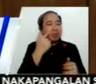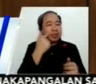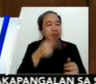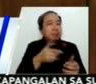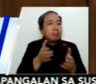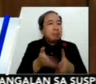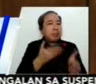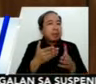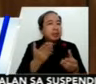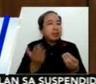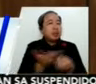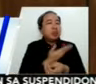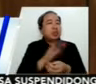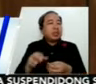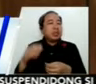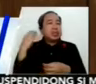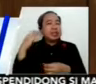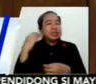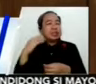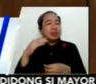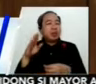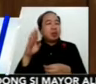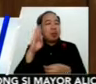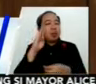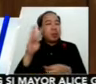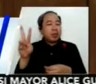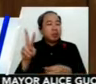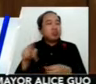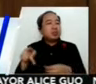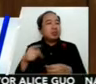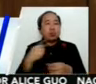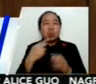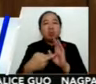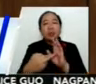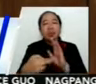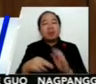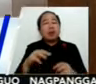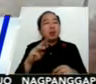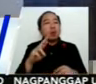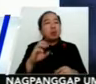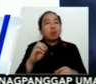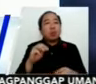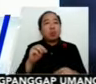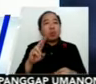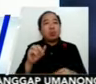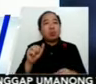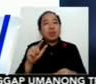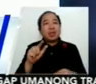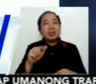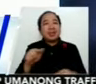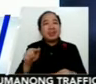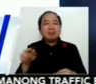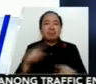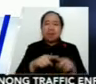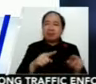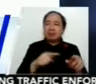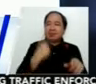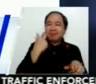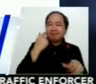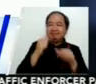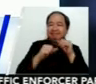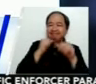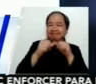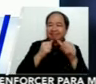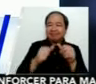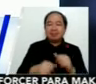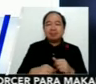pinsan ni Marcos na si Representative Martin Romualdez, bagay na itinanggi ni Arroyo. Pagkatapos yan, umugo ang issue tungkol sa tinawag ni